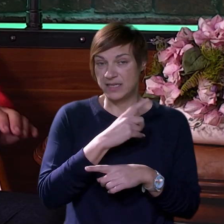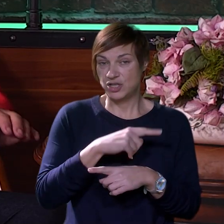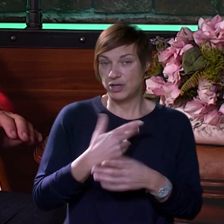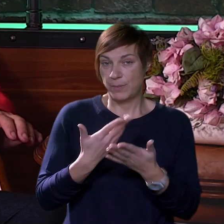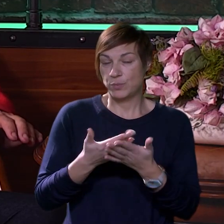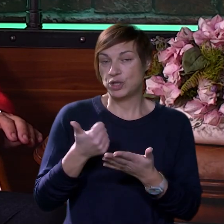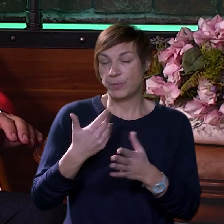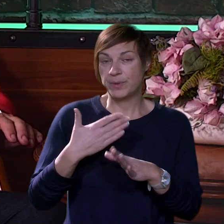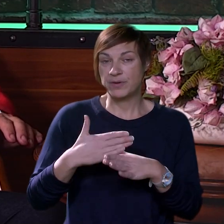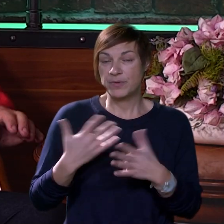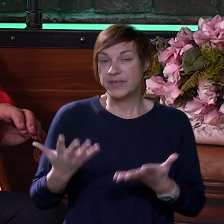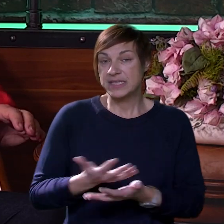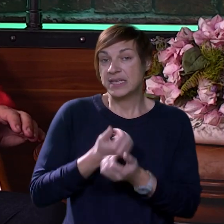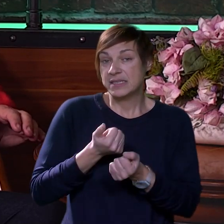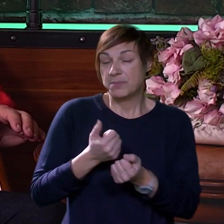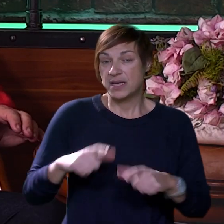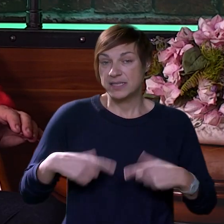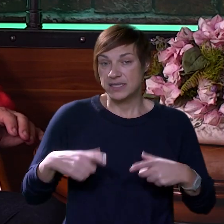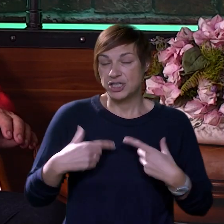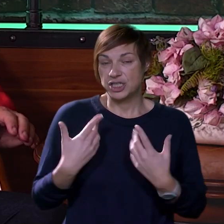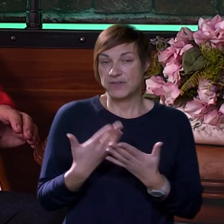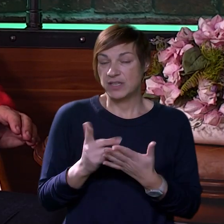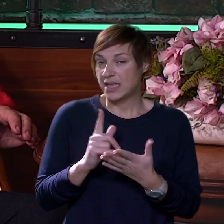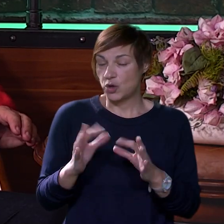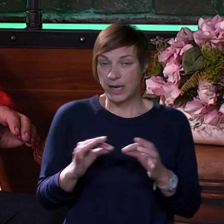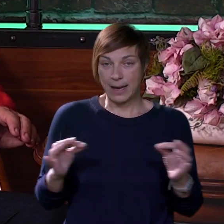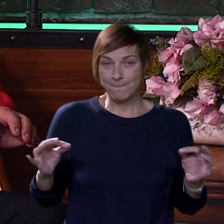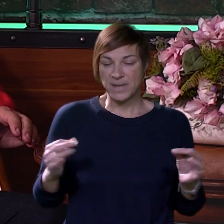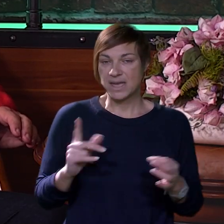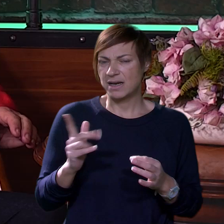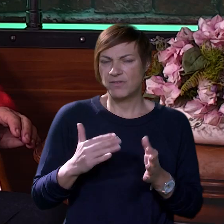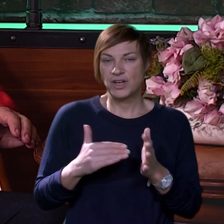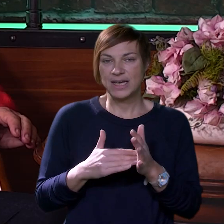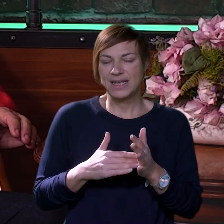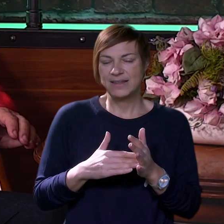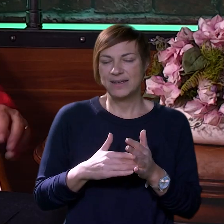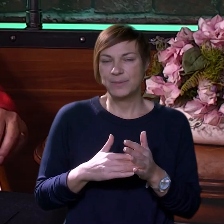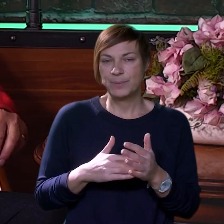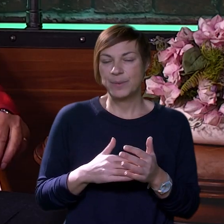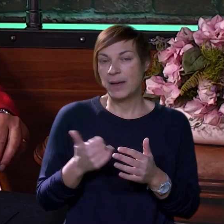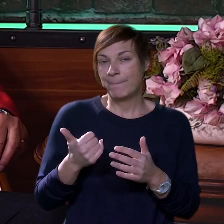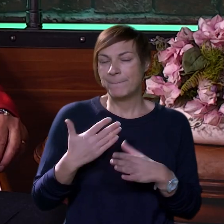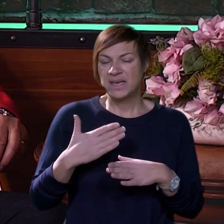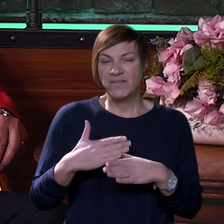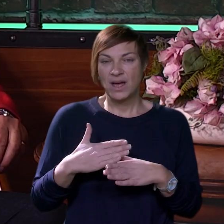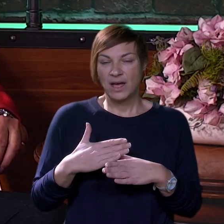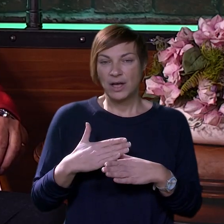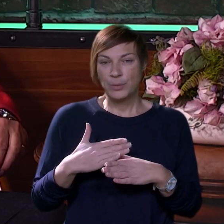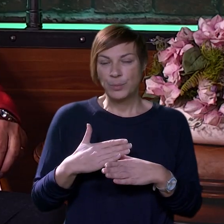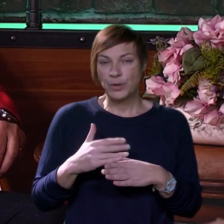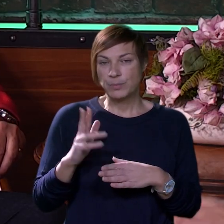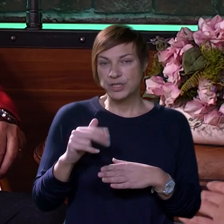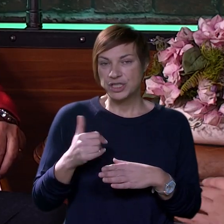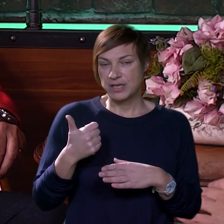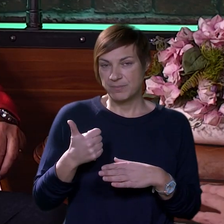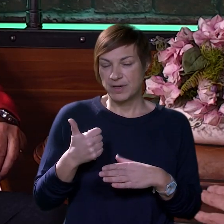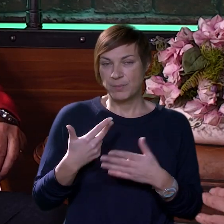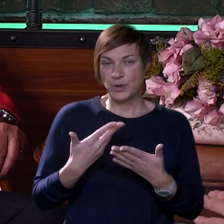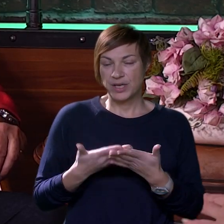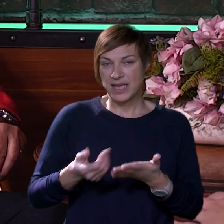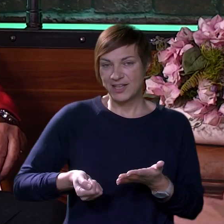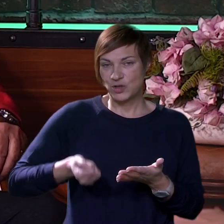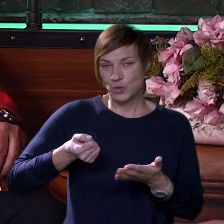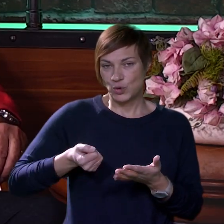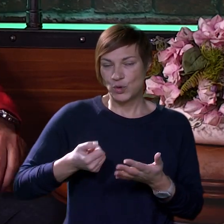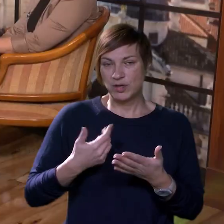i pružiti mu prvu pomoć, vi ste spasili ljudski život, a to je nemjerljivo. Jel? Ne treba, mislim, prva pomoć... Imamo i tu jednu. Imamo tu,